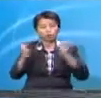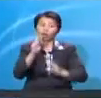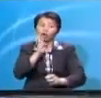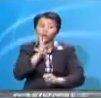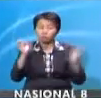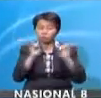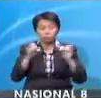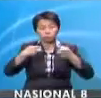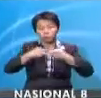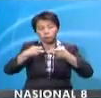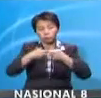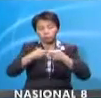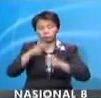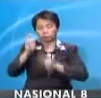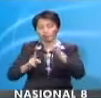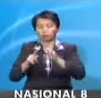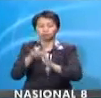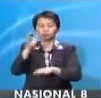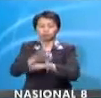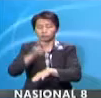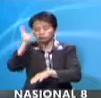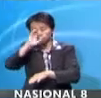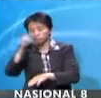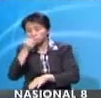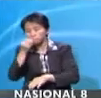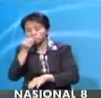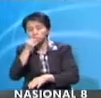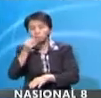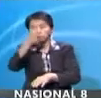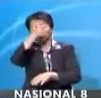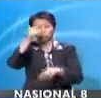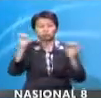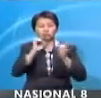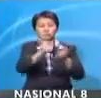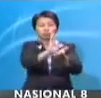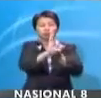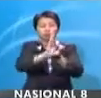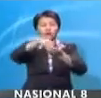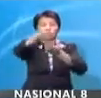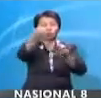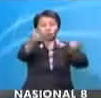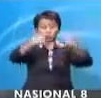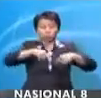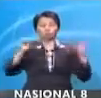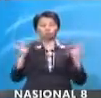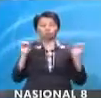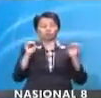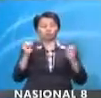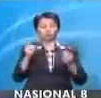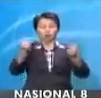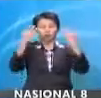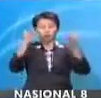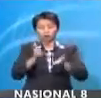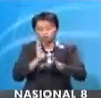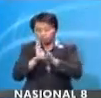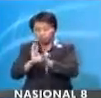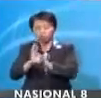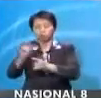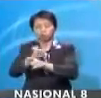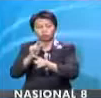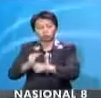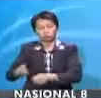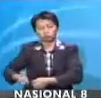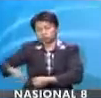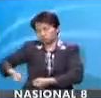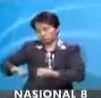dan elektrik. Penduduk terpaksa mencari makanan berikutan tiada bantuan luar yang sampai. Ramai yang membantu menggunakan